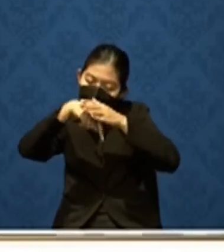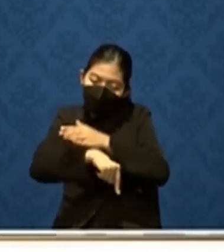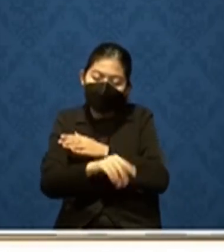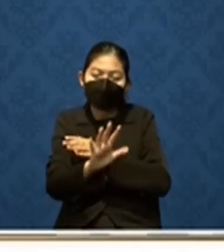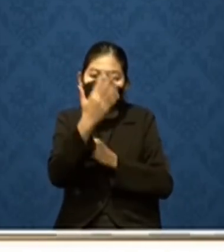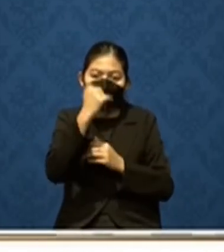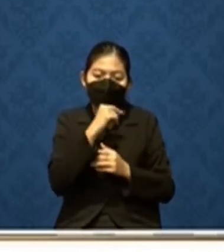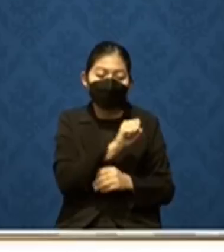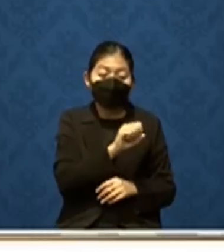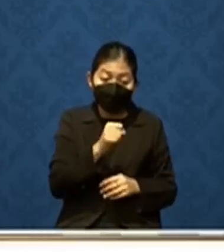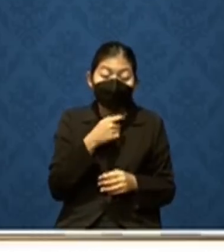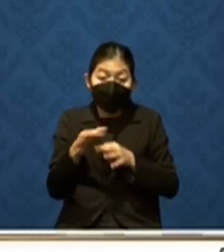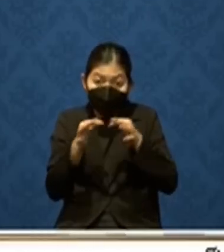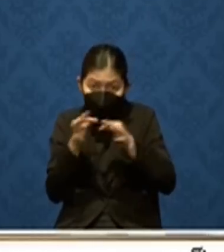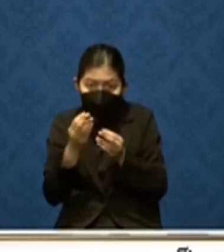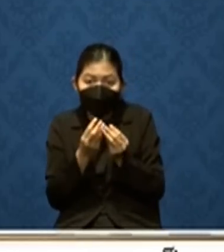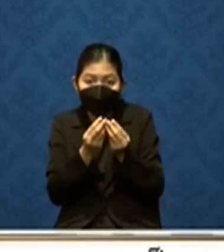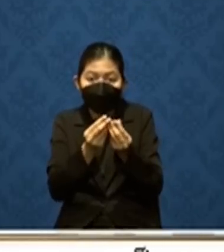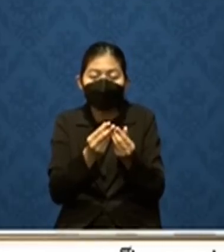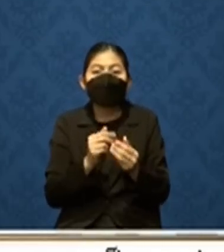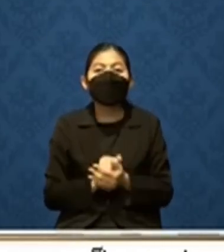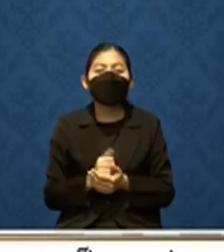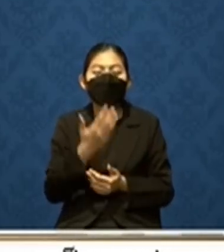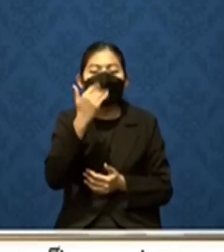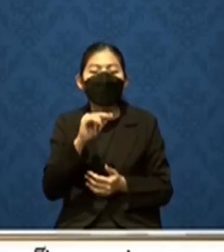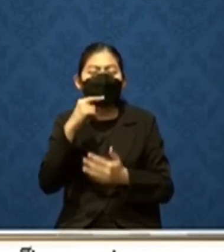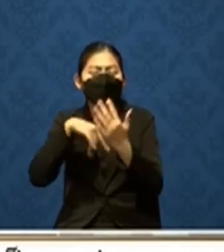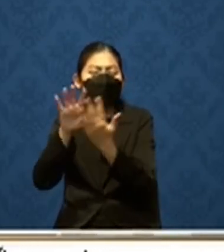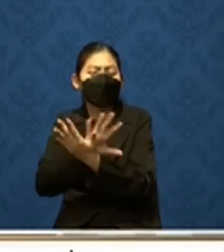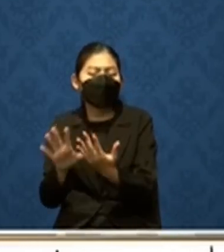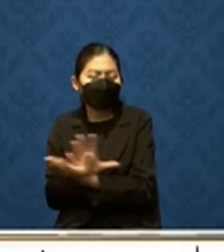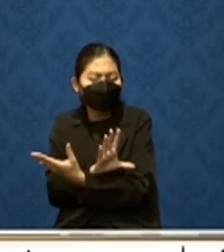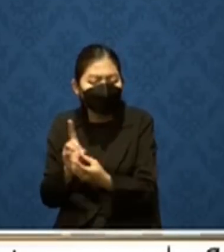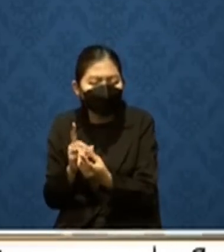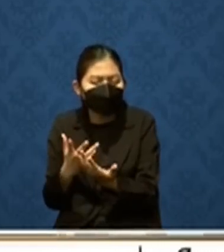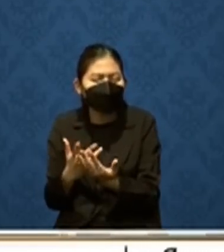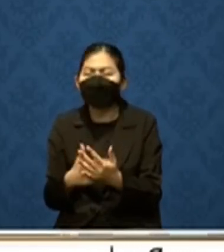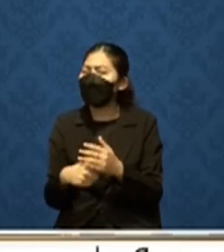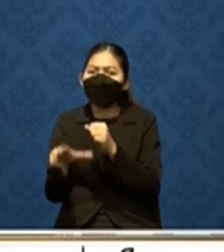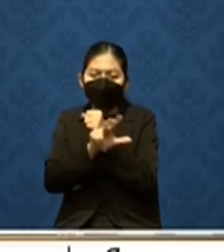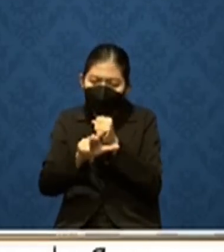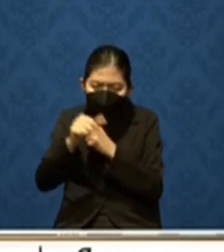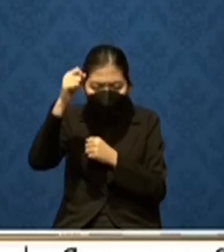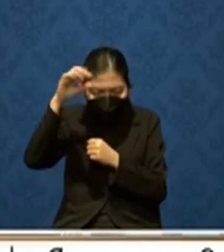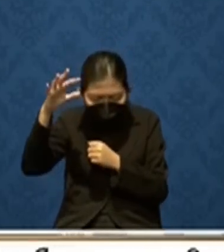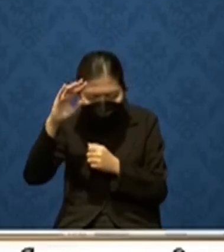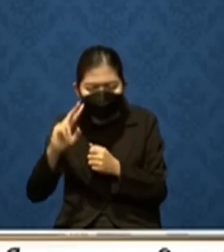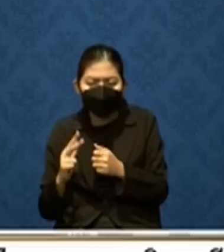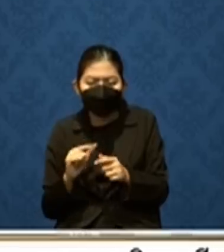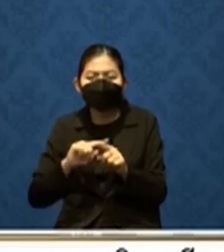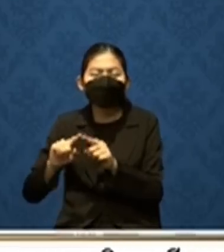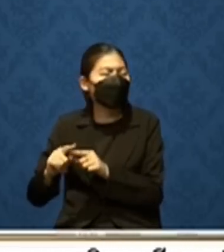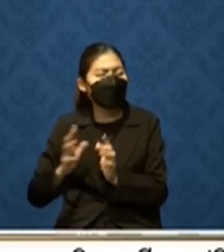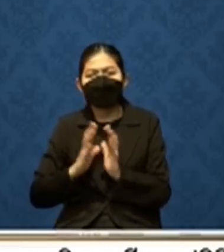ครับเป็นสังคมที่อุดมด้วยยาเสพติดแล้วบ้านเมืองจะพัฒนาไปต่อไปอย่างไรนี่คือความ